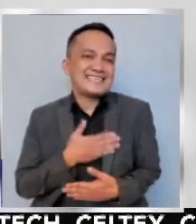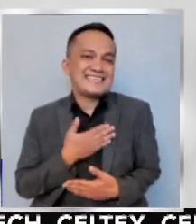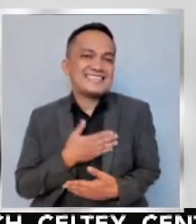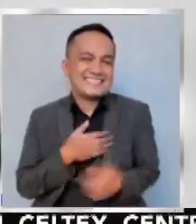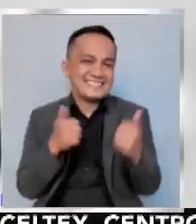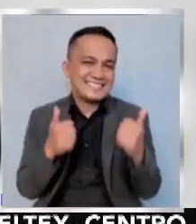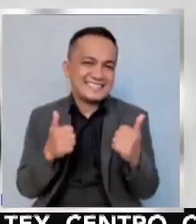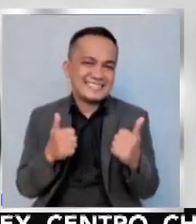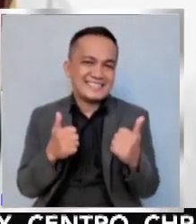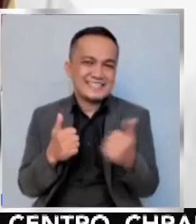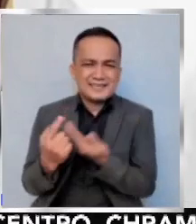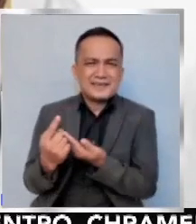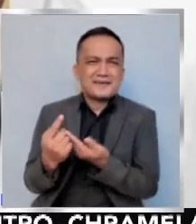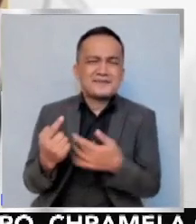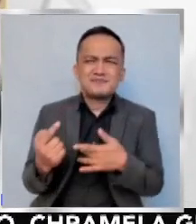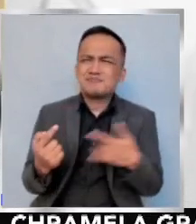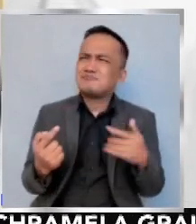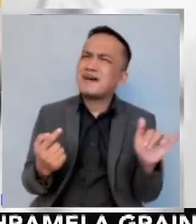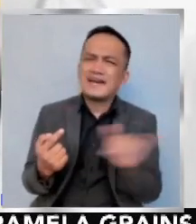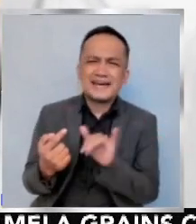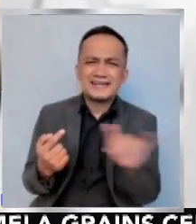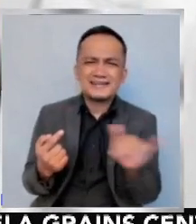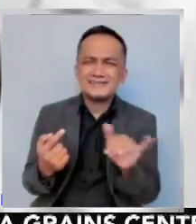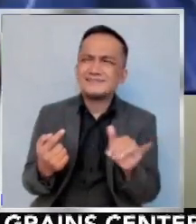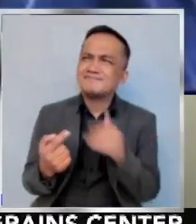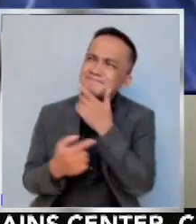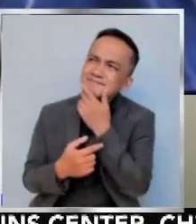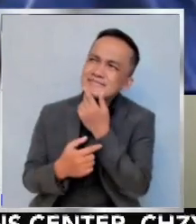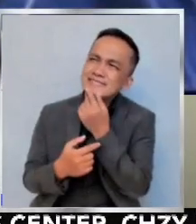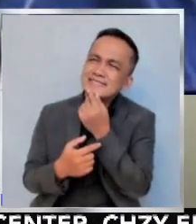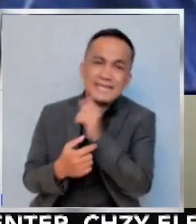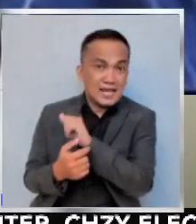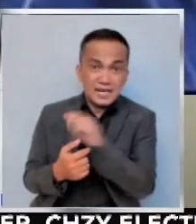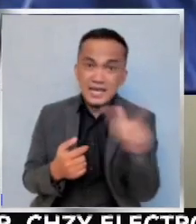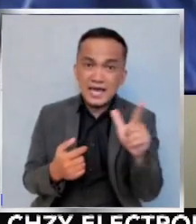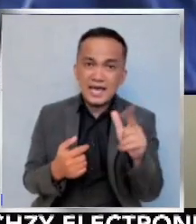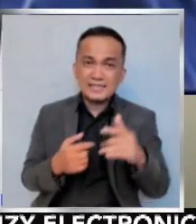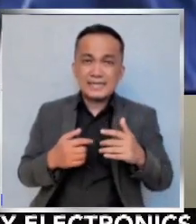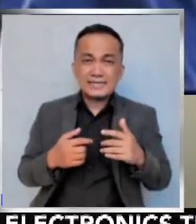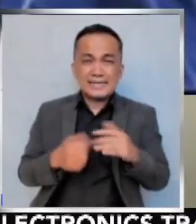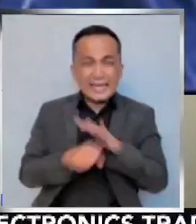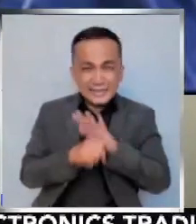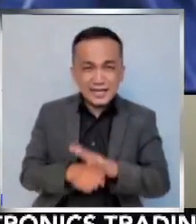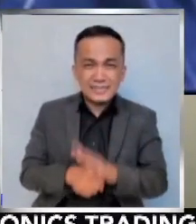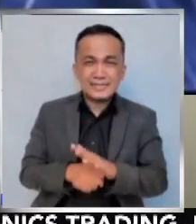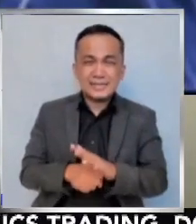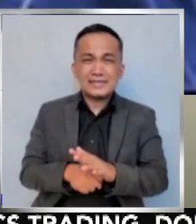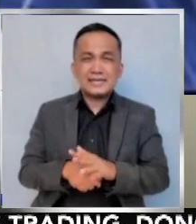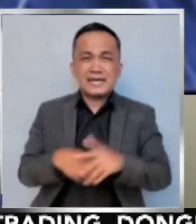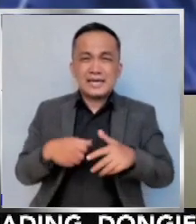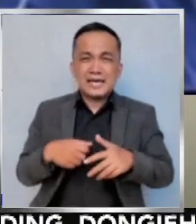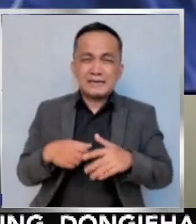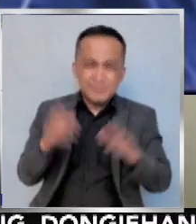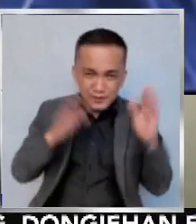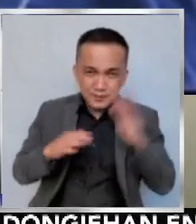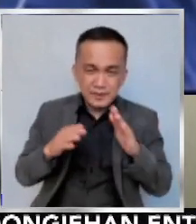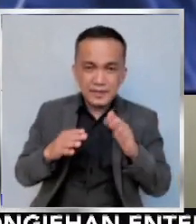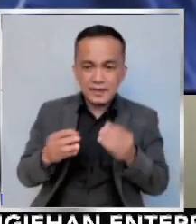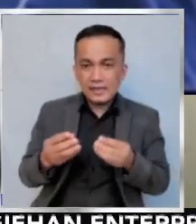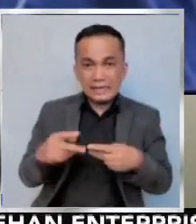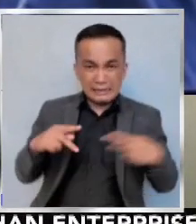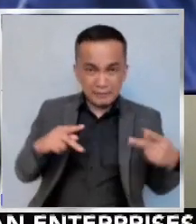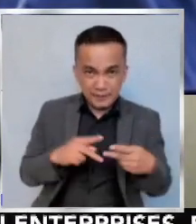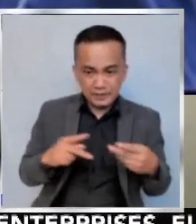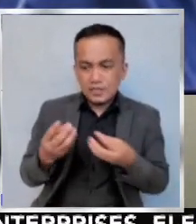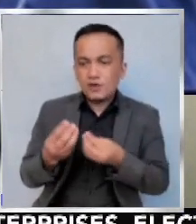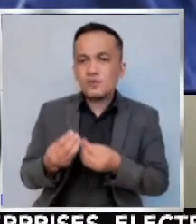Parang ano, lahat ng stress, struggles, pain po, nawawala po lahat yun sa